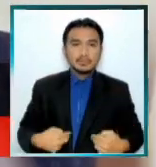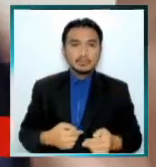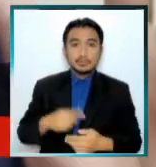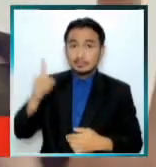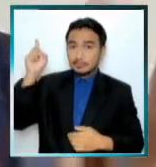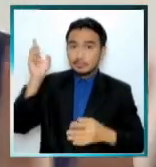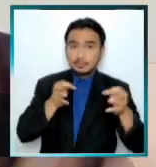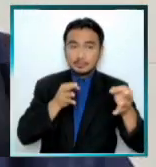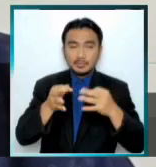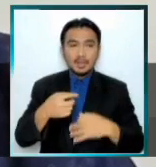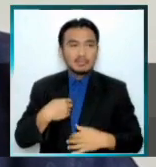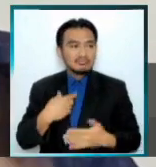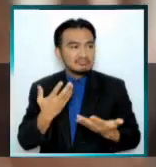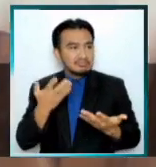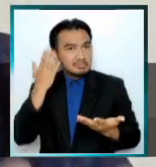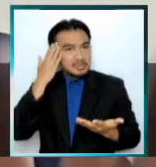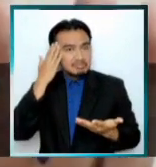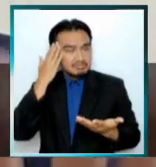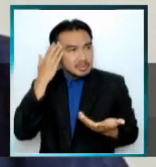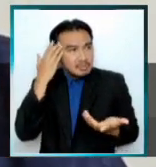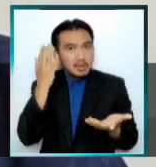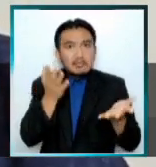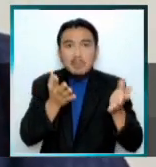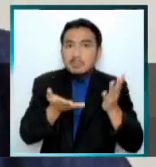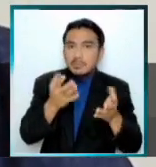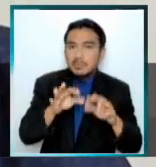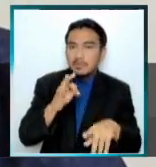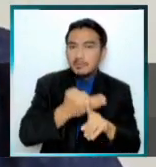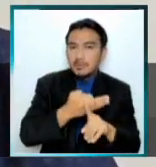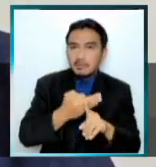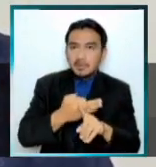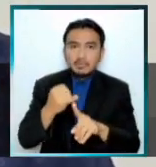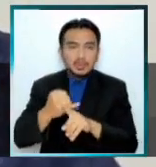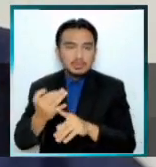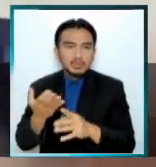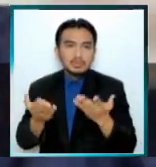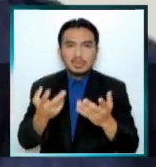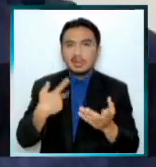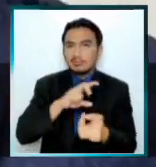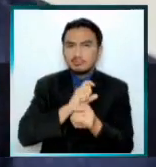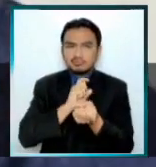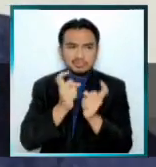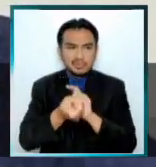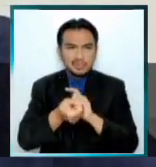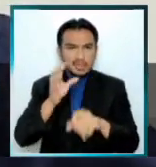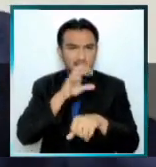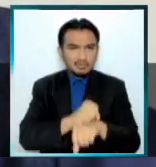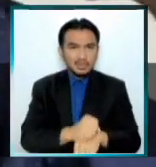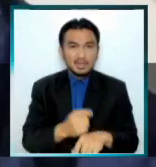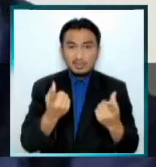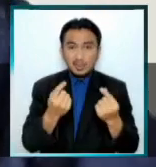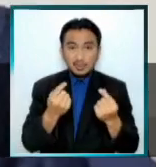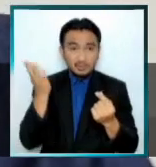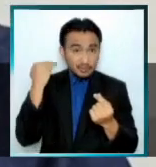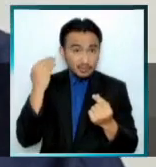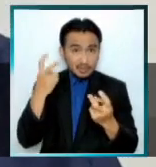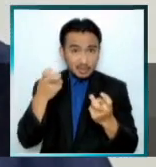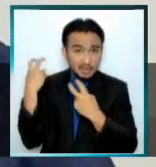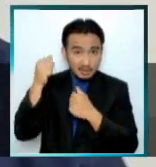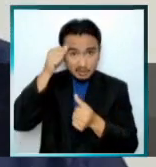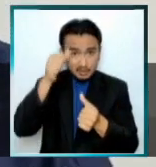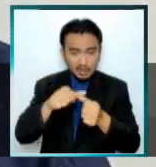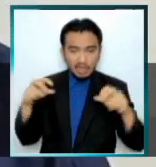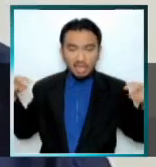medyo kalimutan nyo na yung mga dati nyong gawain na yung gagawa kayo ng meeting, the advance, yung maraming